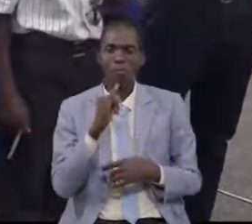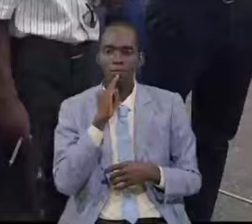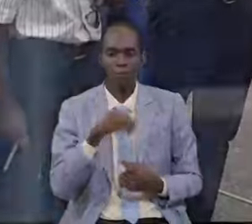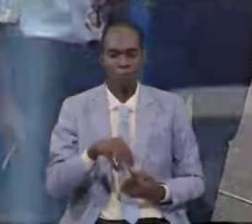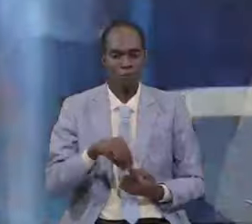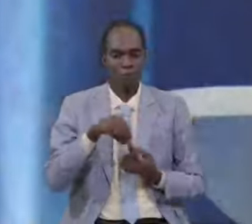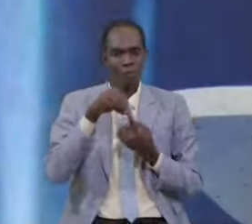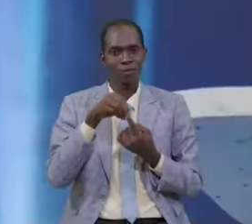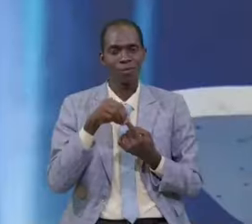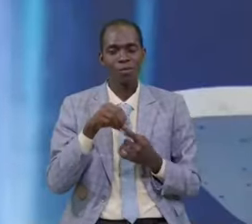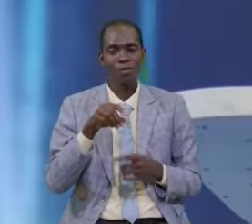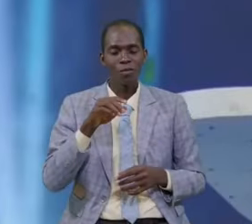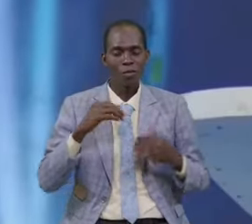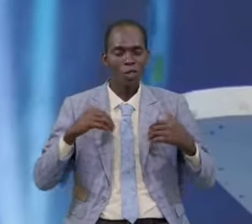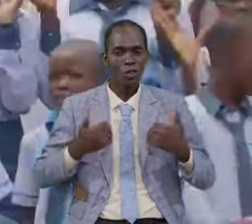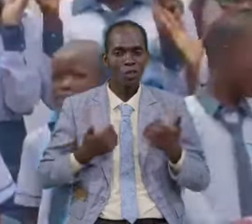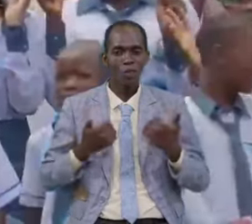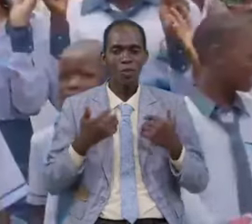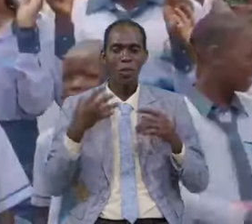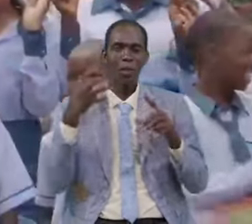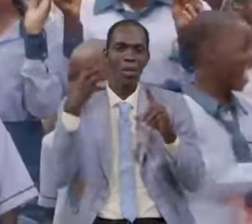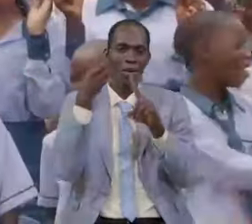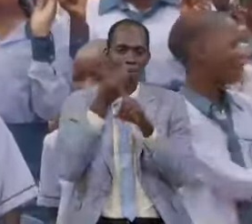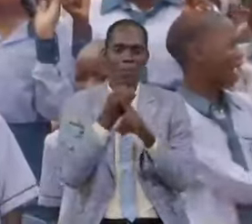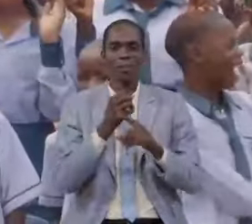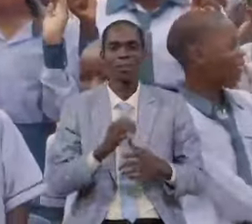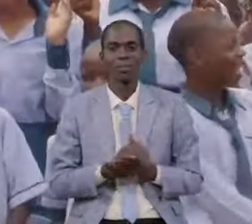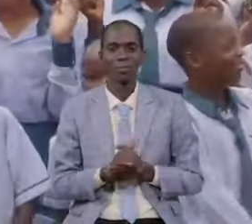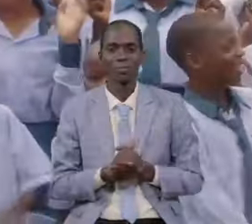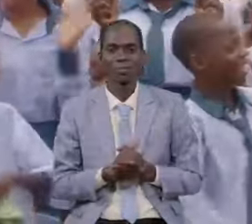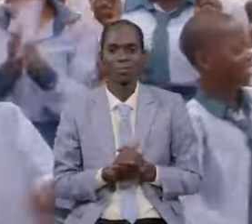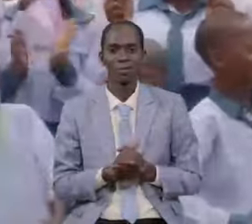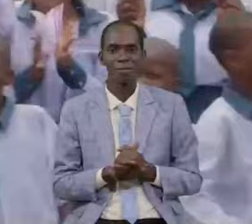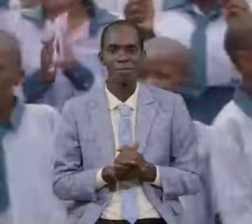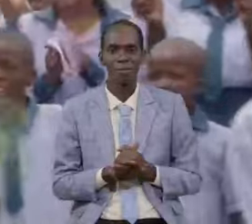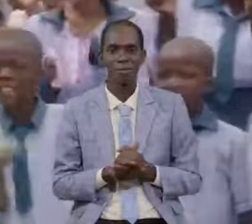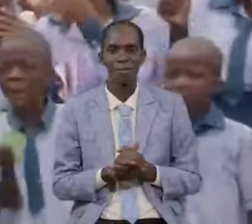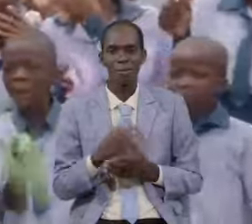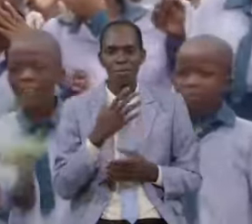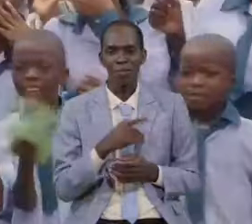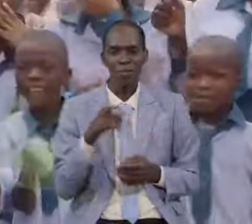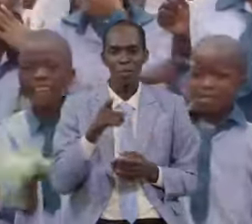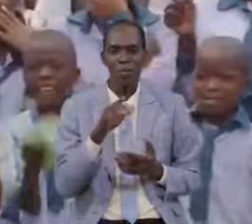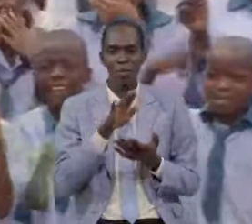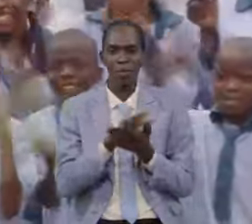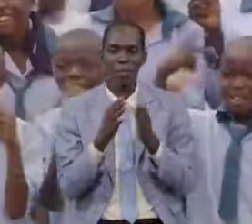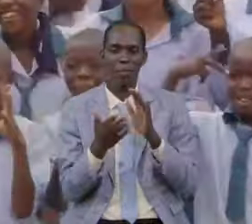un jeune spécial d'impact. Et tu deviendras